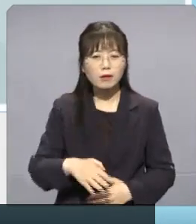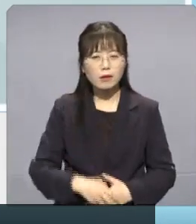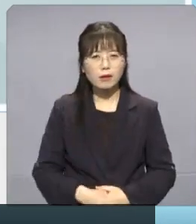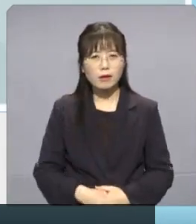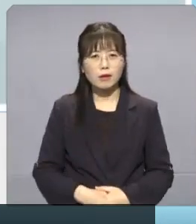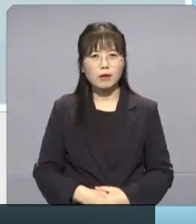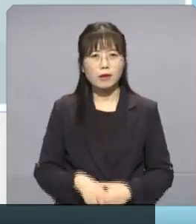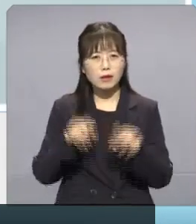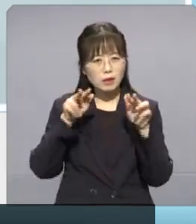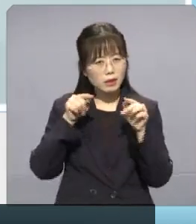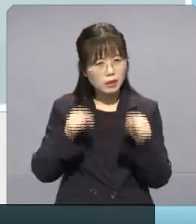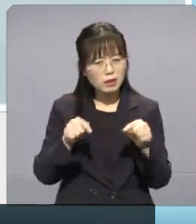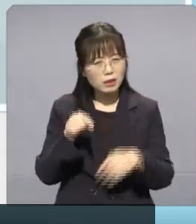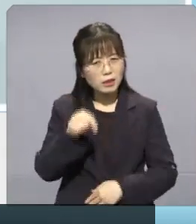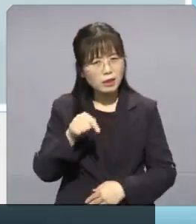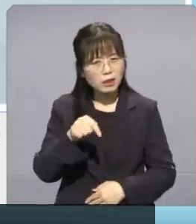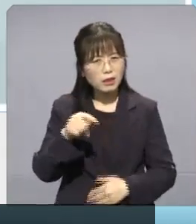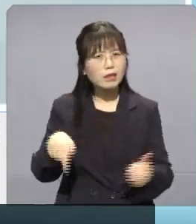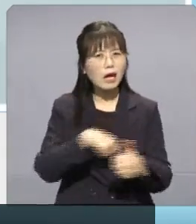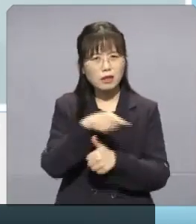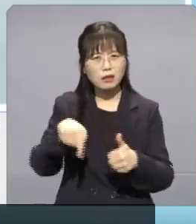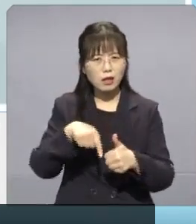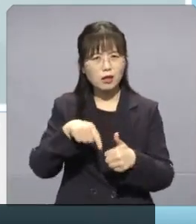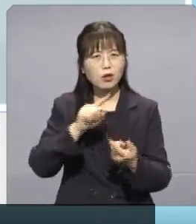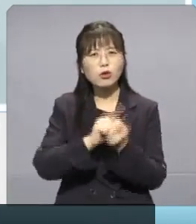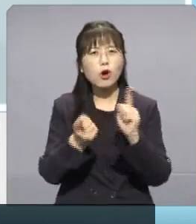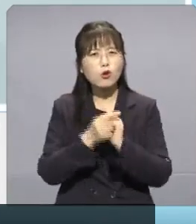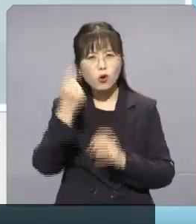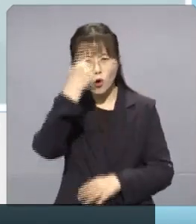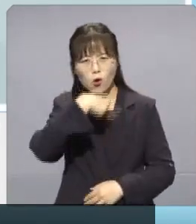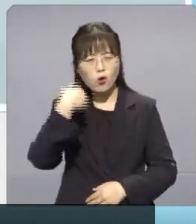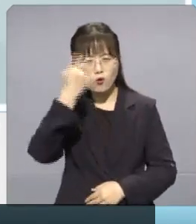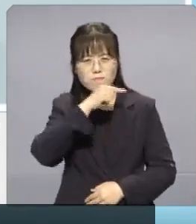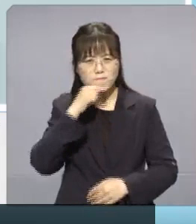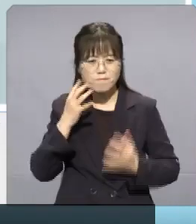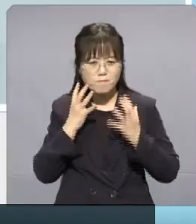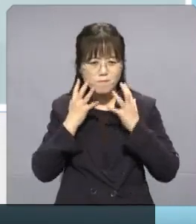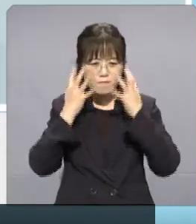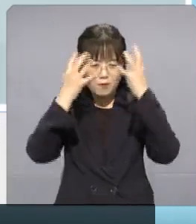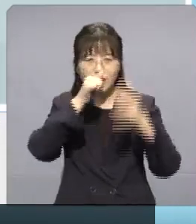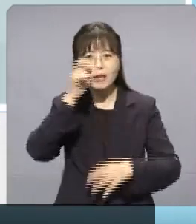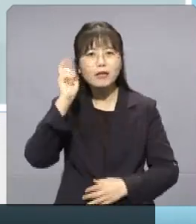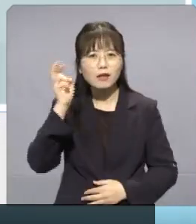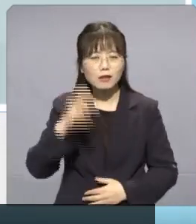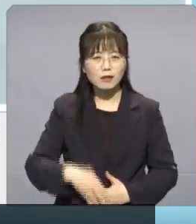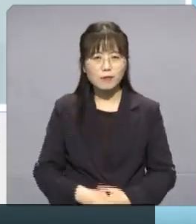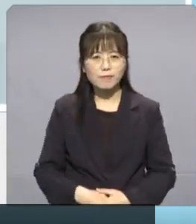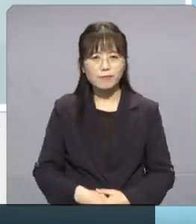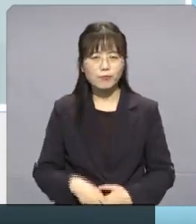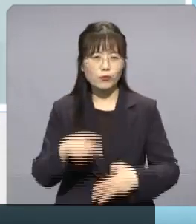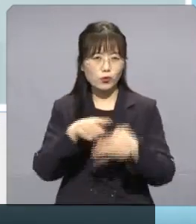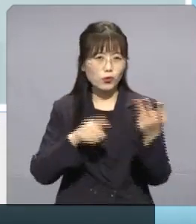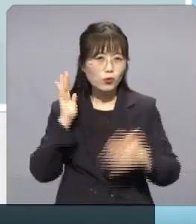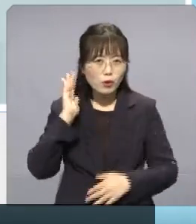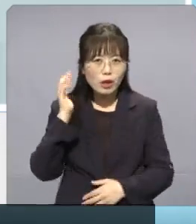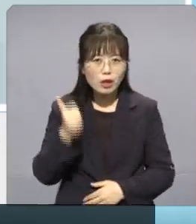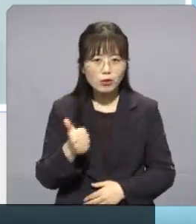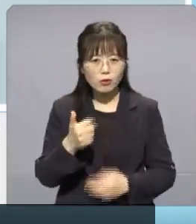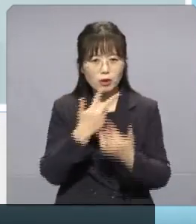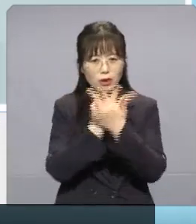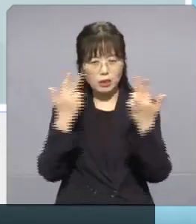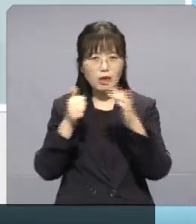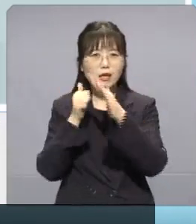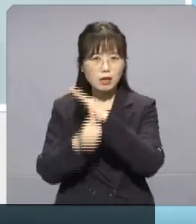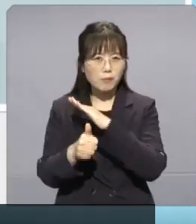직후에이 상태에서 만나봤자 서로 또 얼굴 붉힐 일만 있는 것 아니냐 지금 윤 대통령에게 이재민 대표가